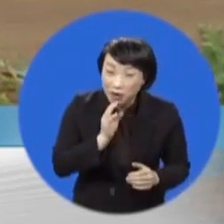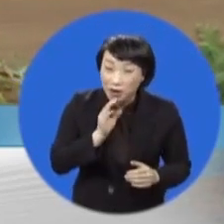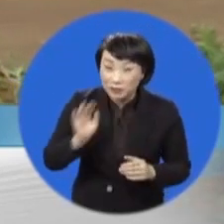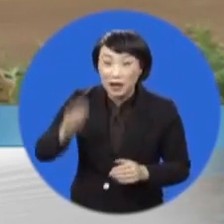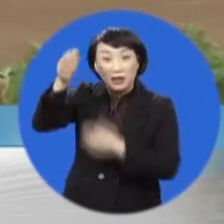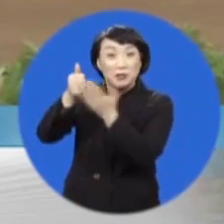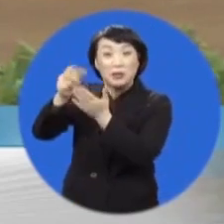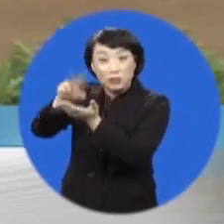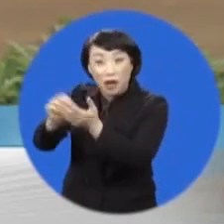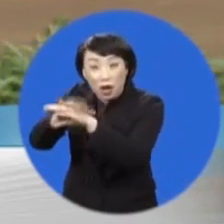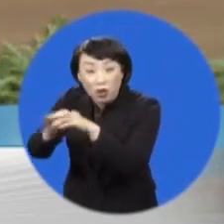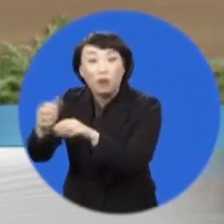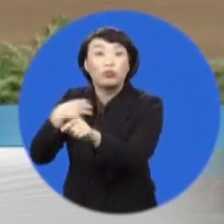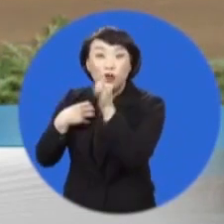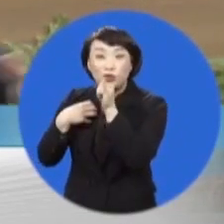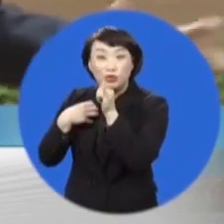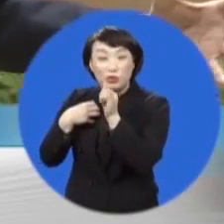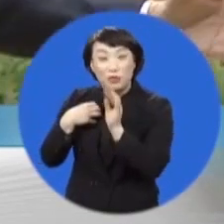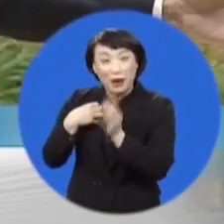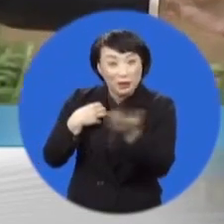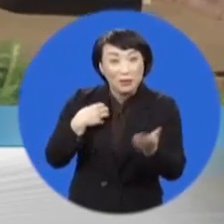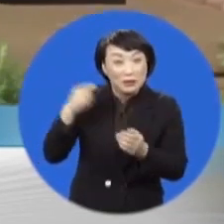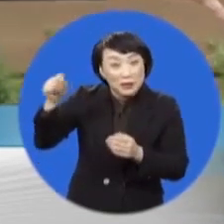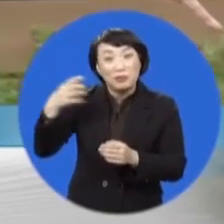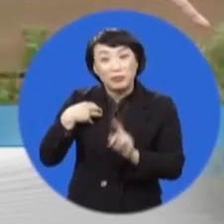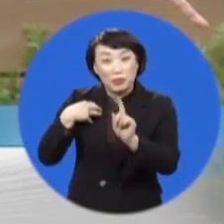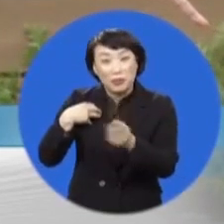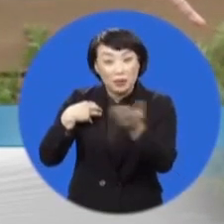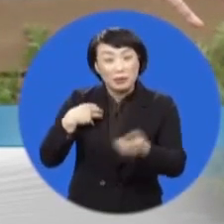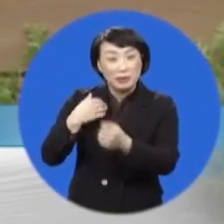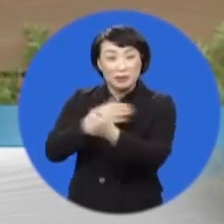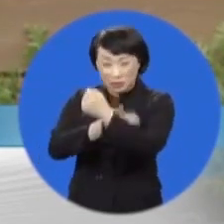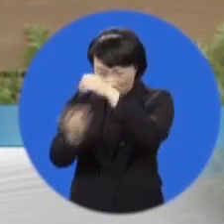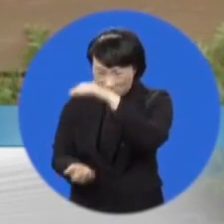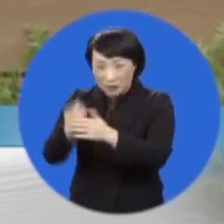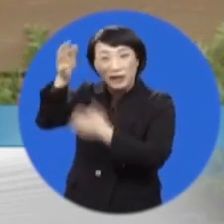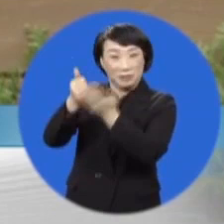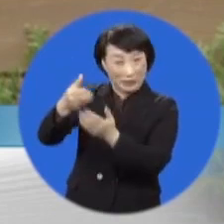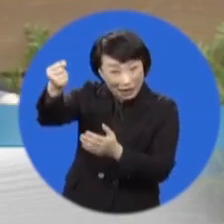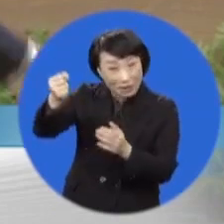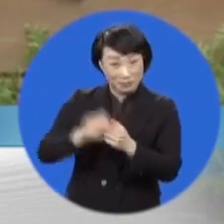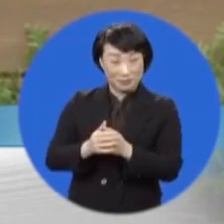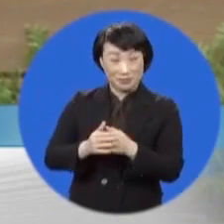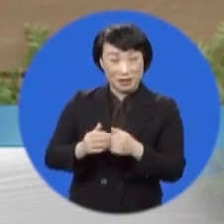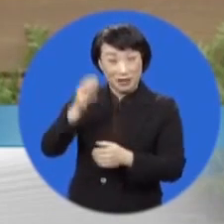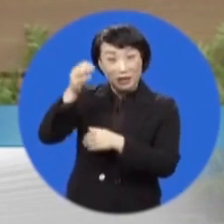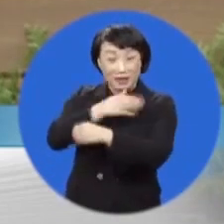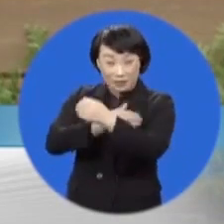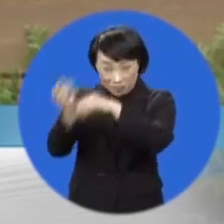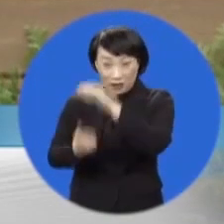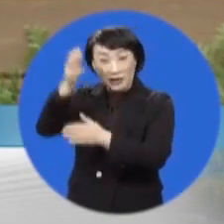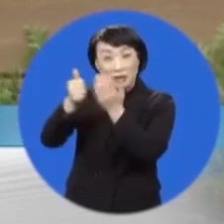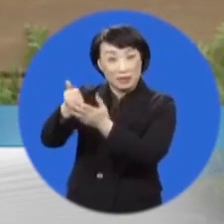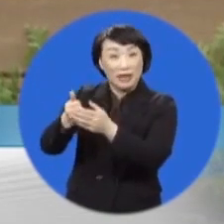하나님은 9 문제를 해결할 부담이 있다 그러나 그런 부담은 전능하신 데가 집계 에 마치 뭐 집계